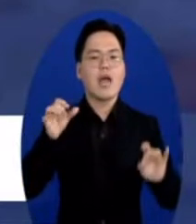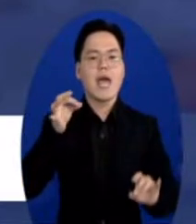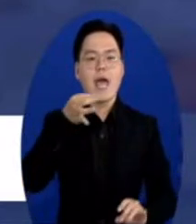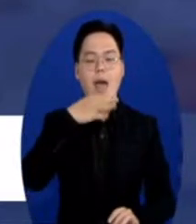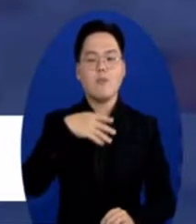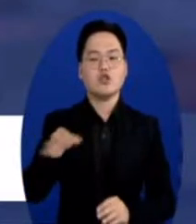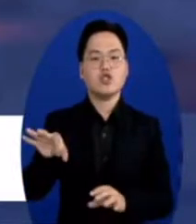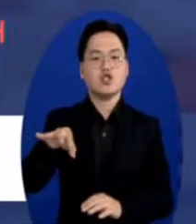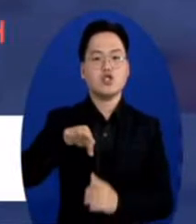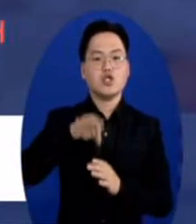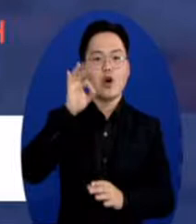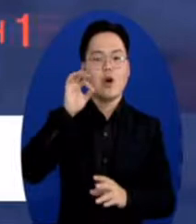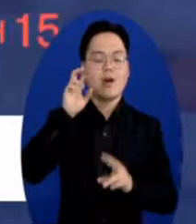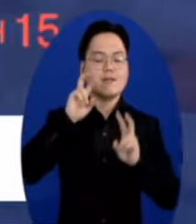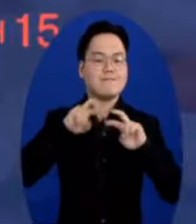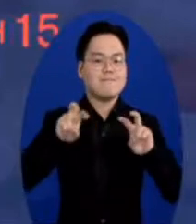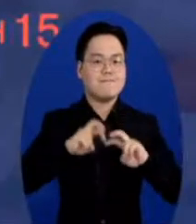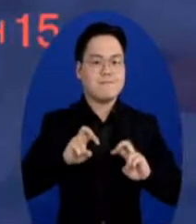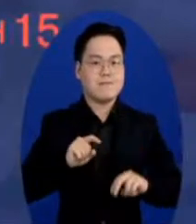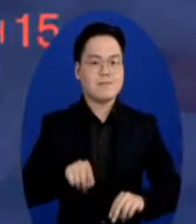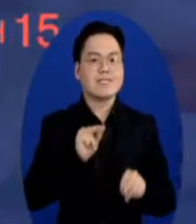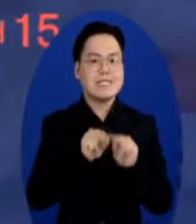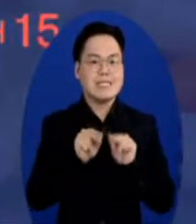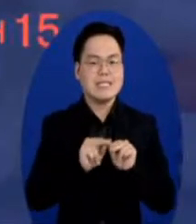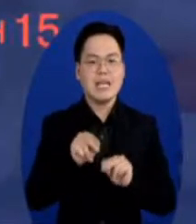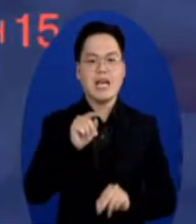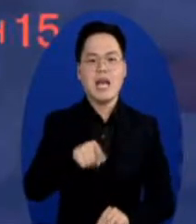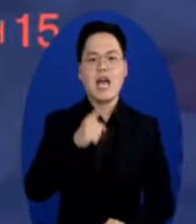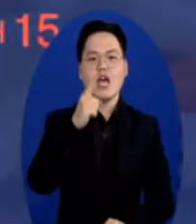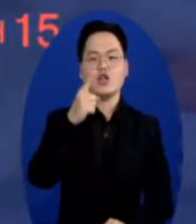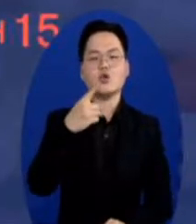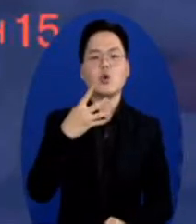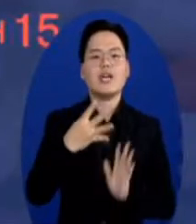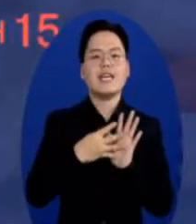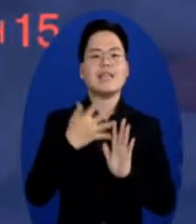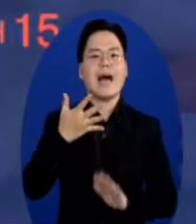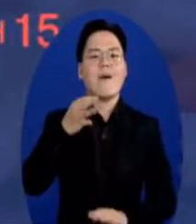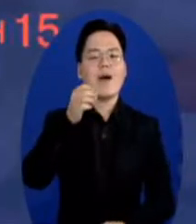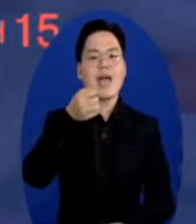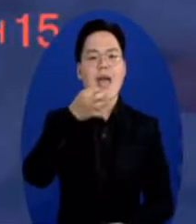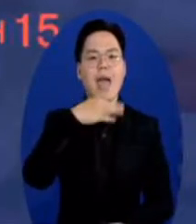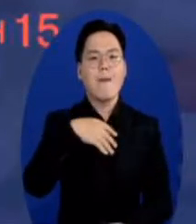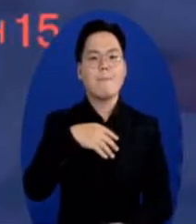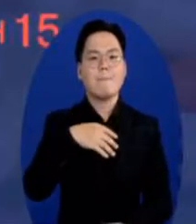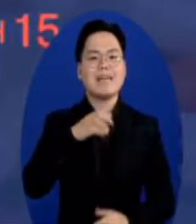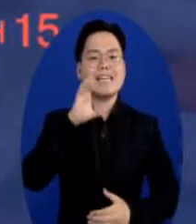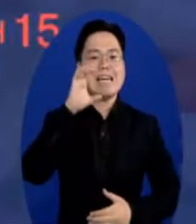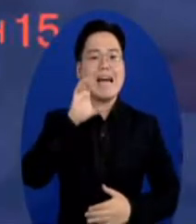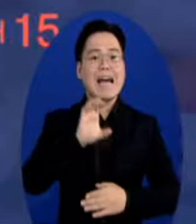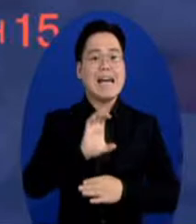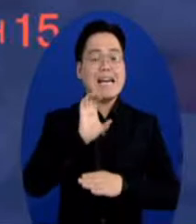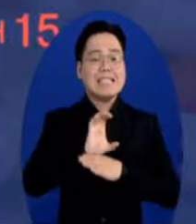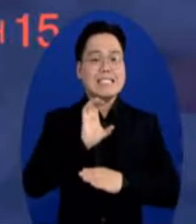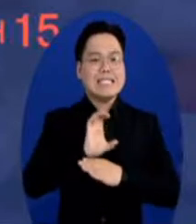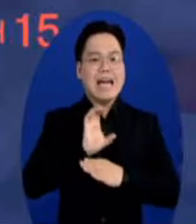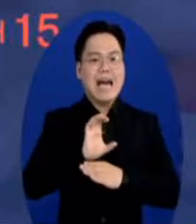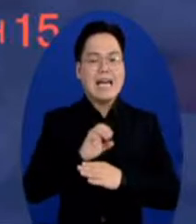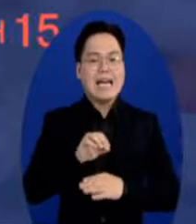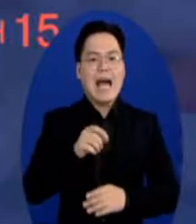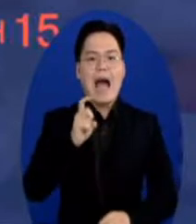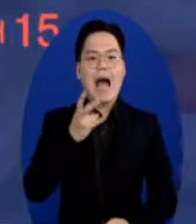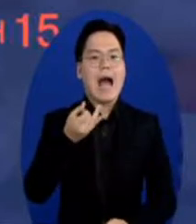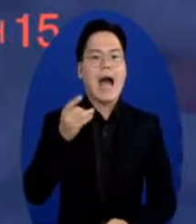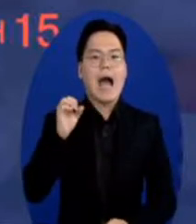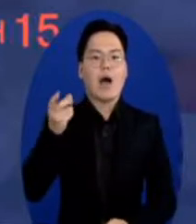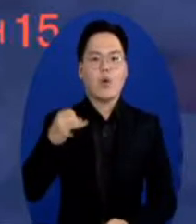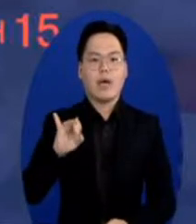сонгож шалгалт явуулжээ. Нийт эмийн 11% буюу 195 нь стандартын шаардлага хангаагүй байна. Мөн 76 нэр